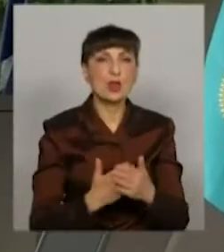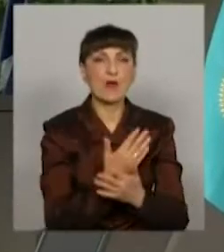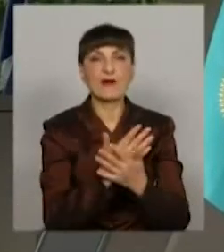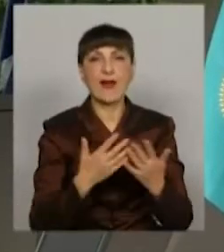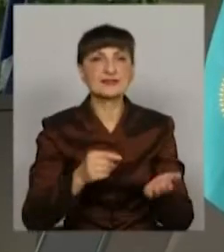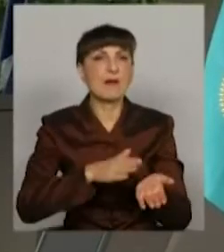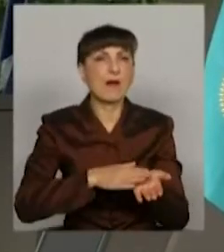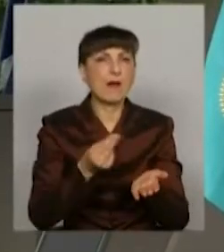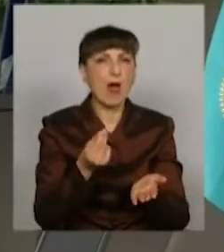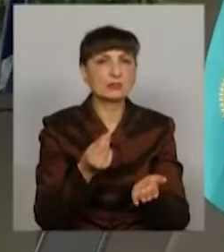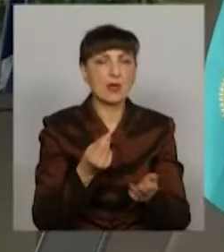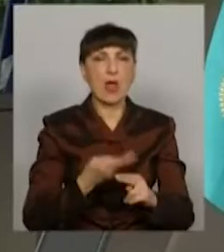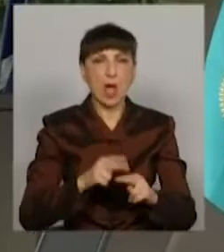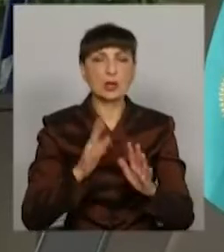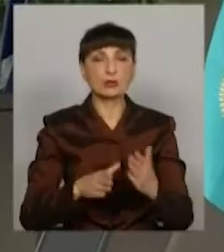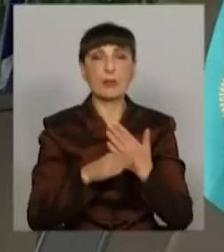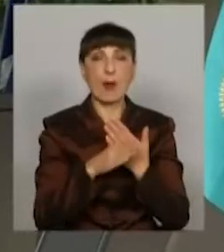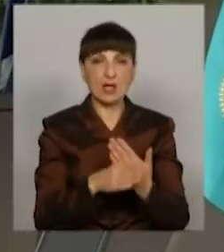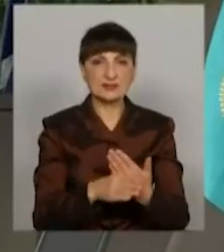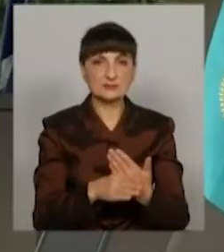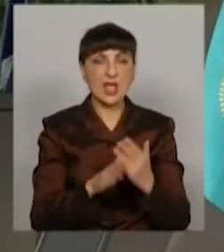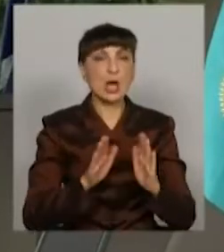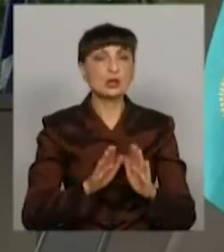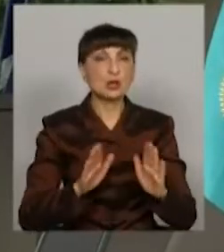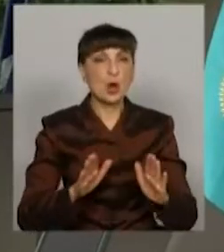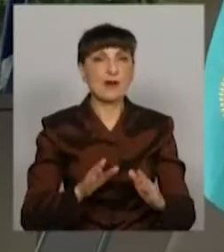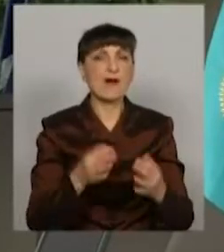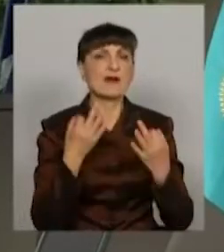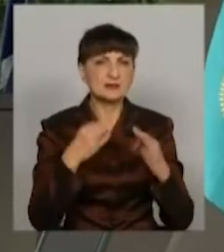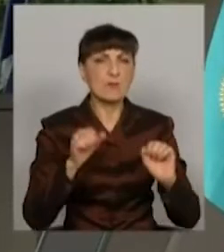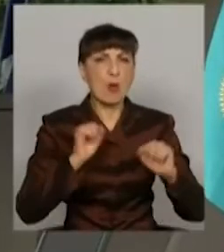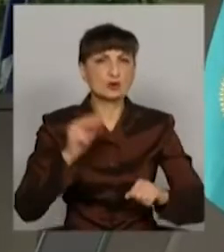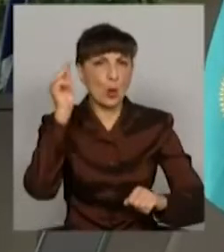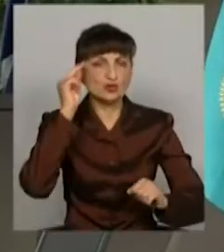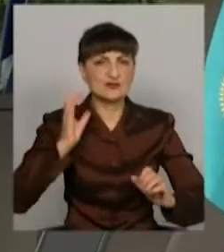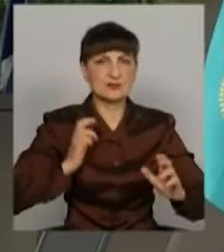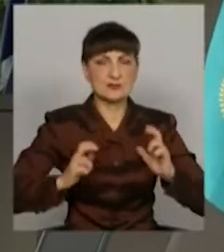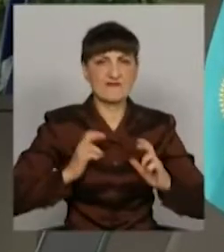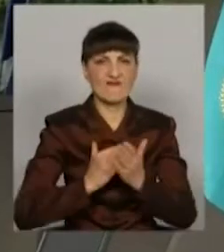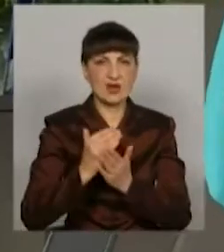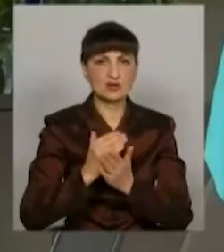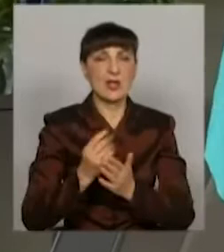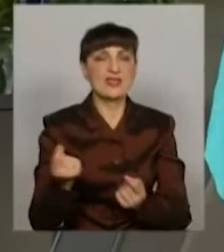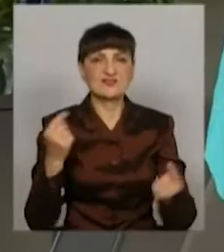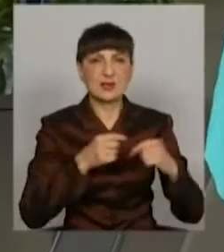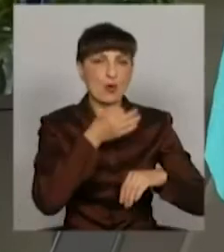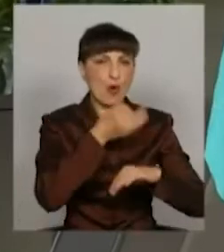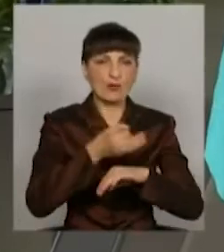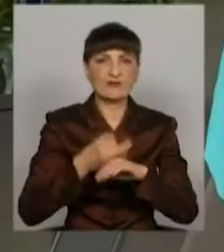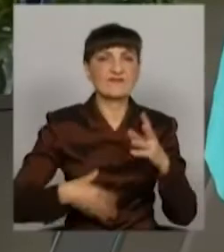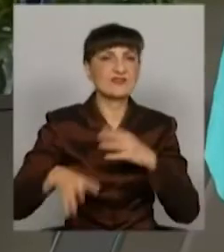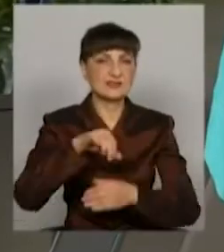дифференцированных грантов, все это будет способствовать не только доступности, но и повышению взаимной ответственности всех